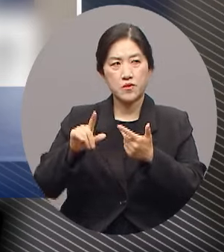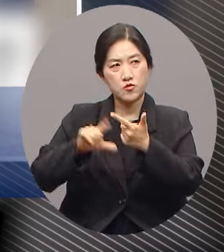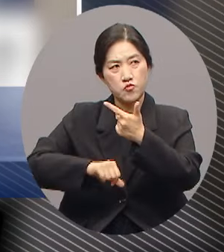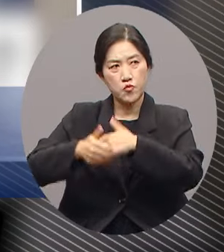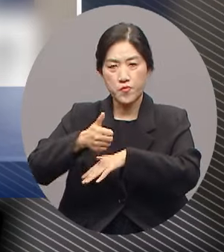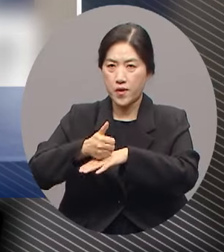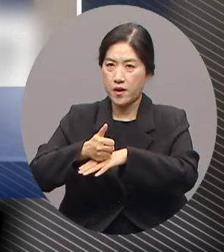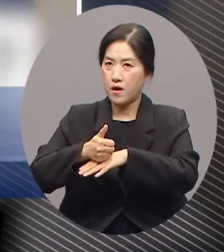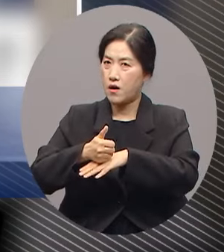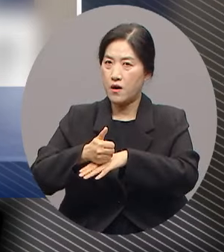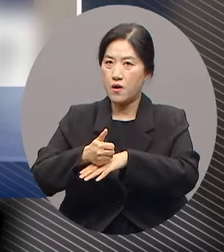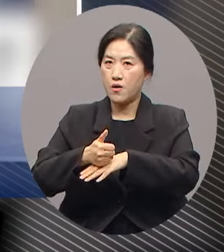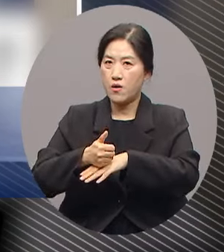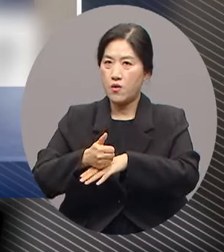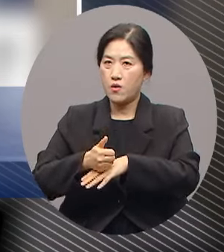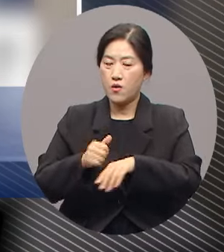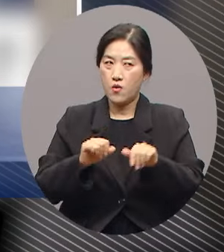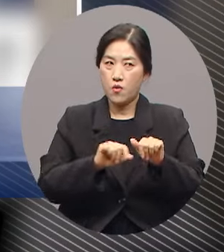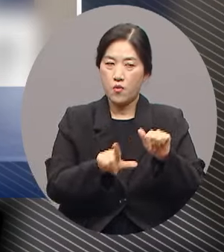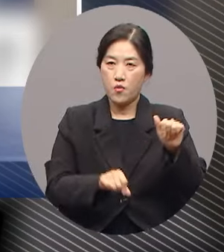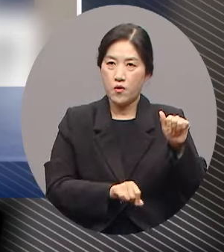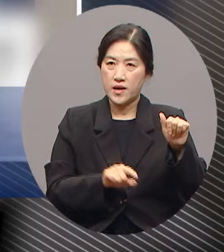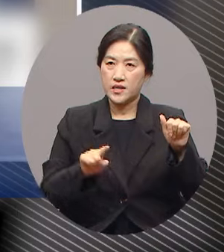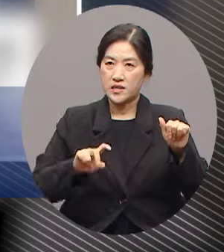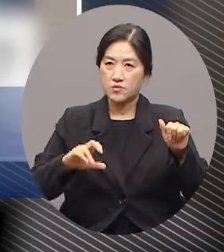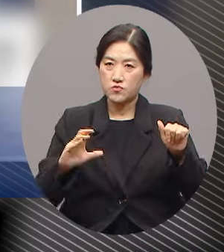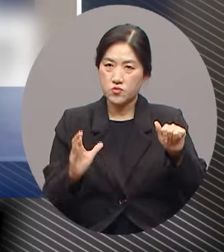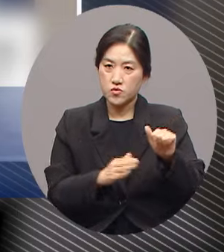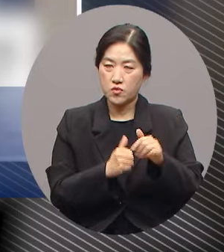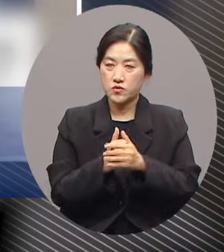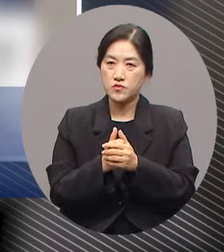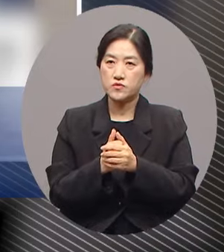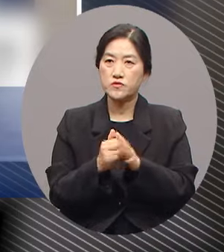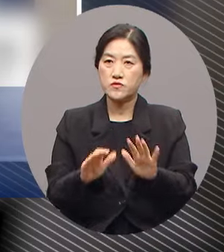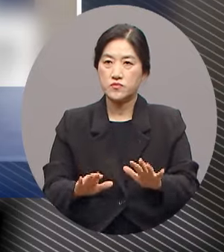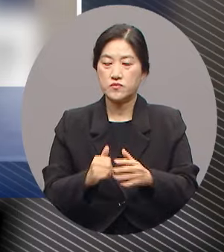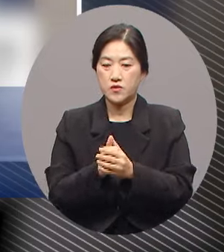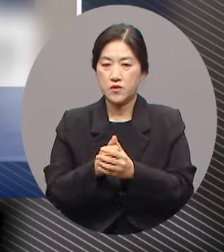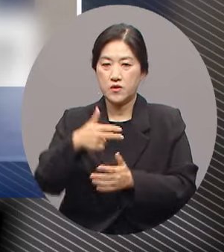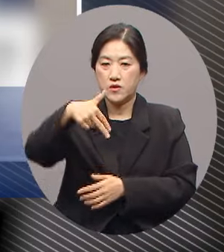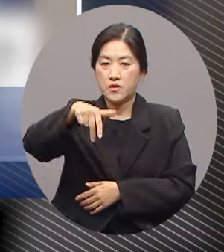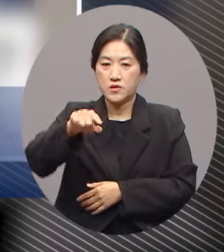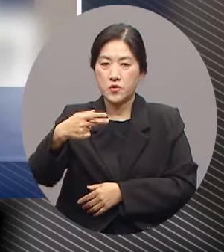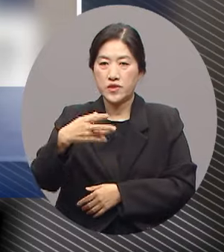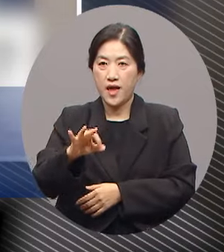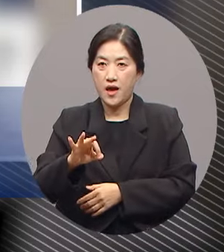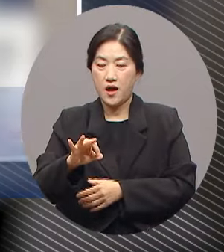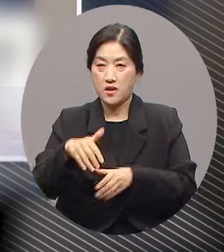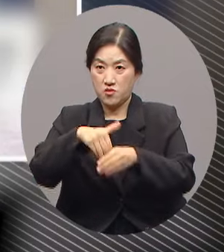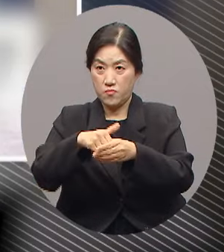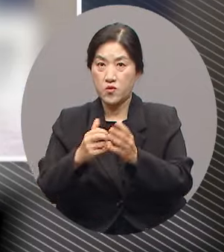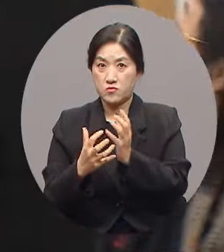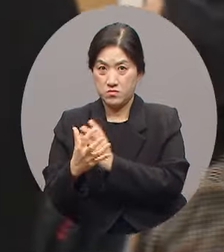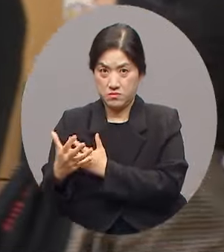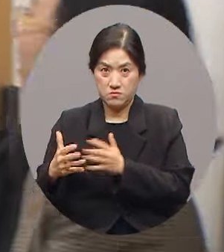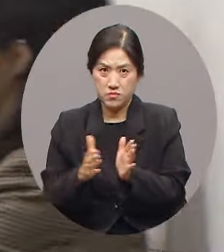말이면은 5월 한 20일부터는 전당대회가 채택돼야 되는데.